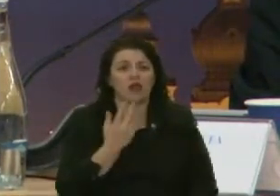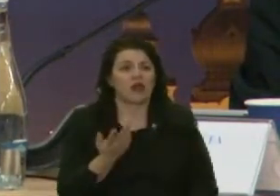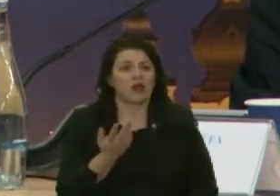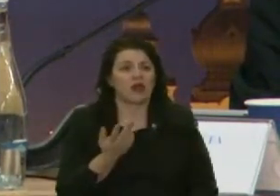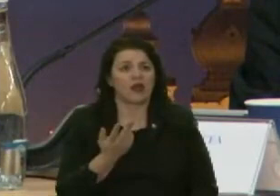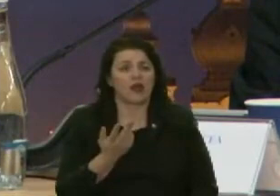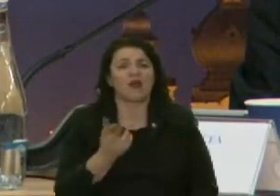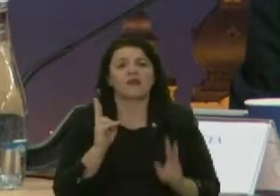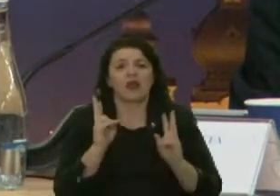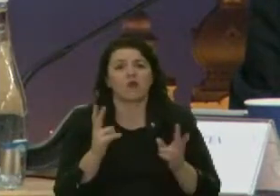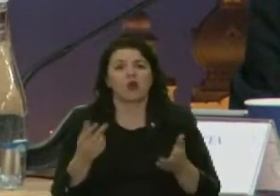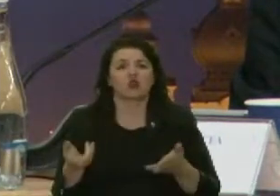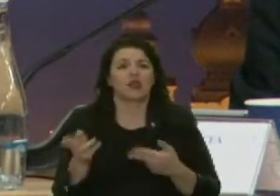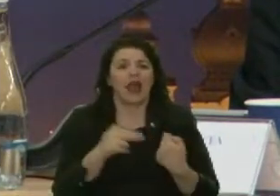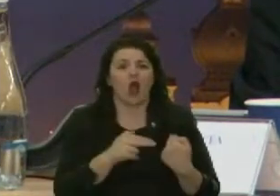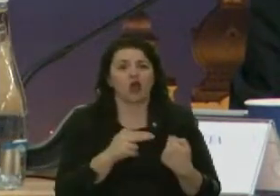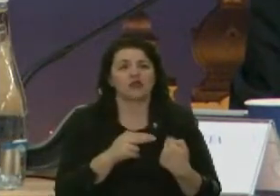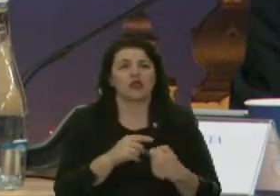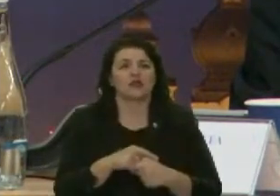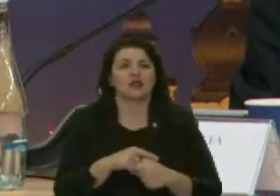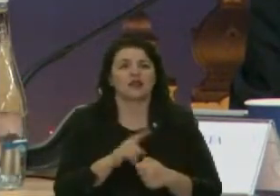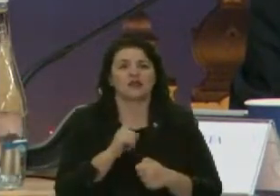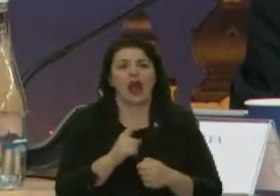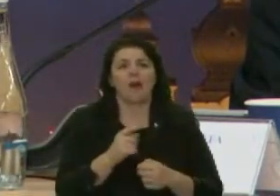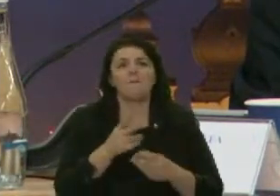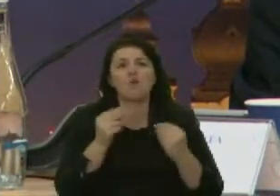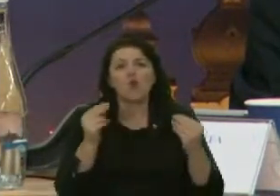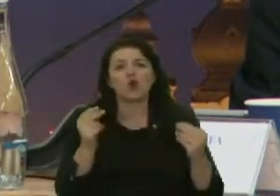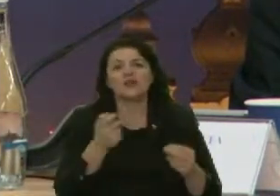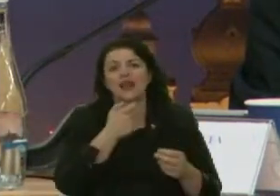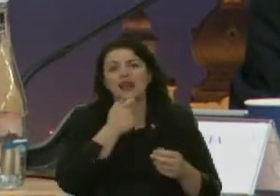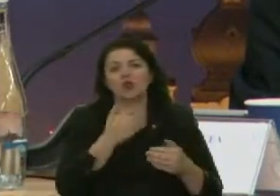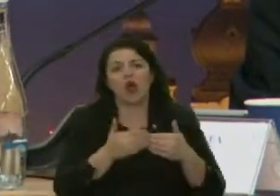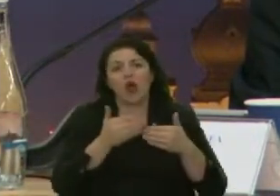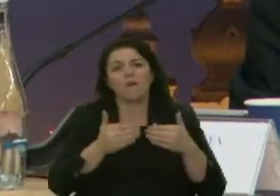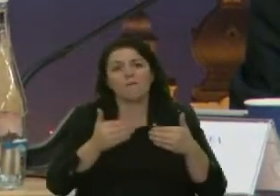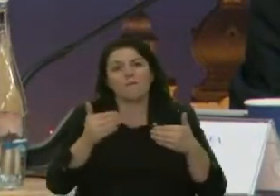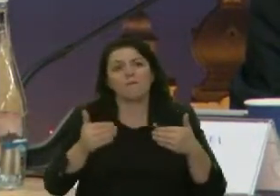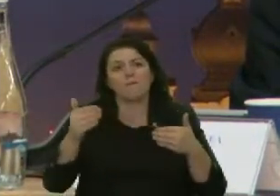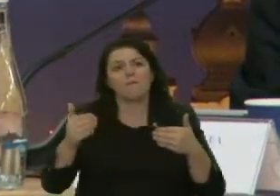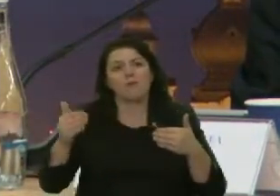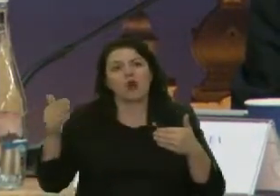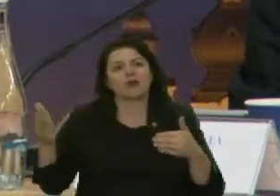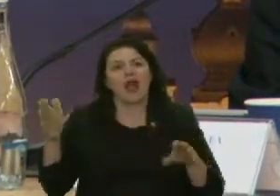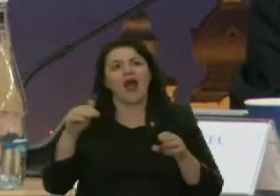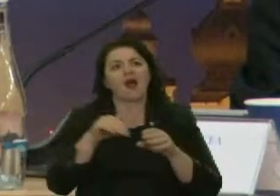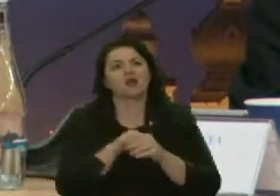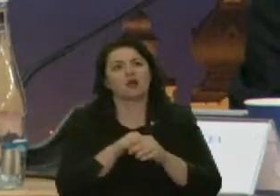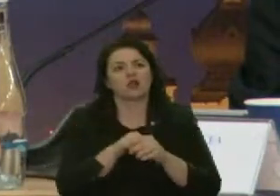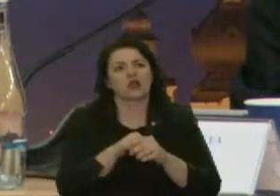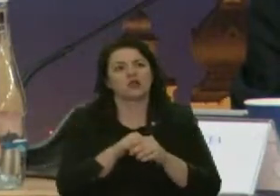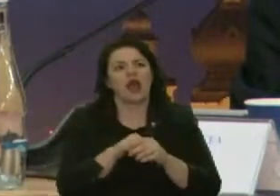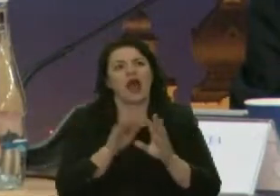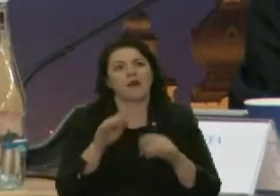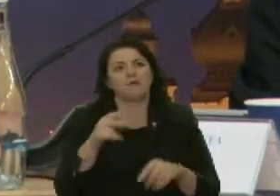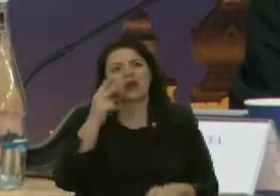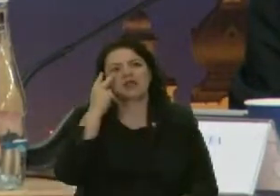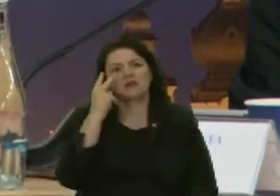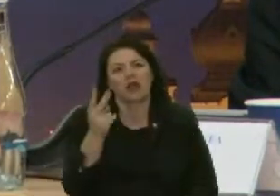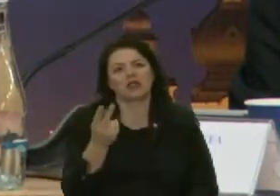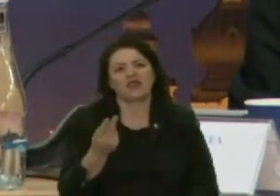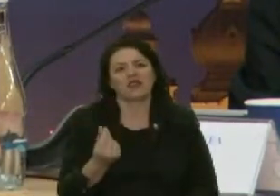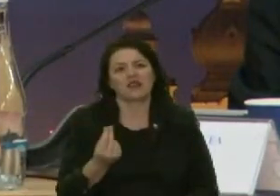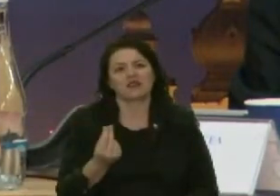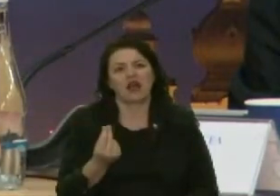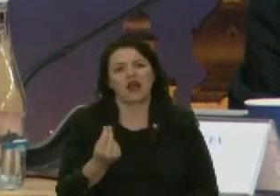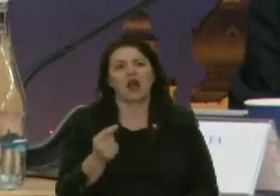sfârș an s o deconteze ori când ai venit cu finanțare multianuală poți să treci de această chestiune poți să angajezi multianual și poți să ai perspectivă și de salarii și de alte